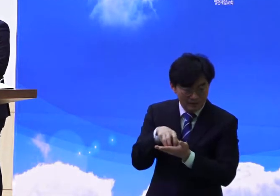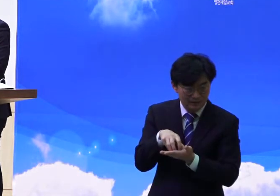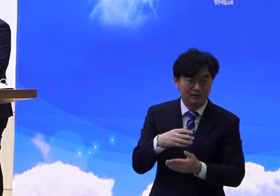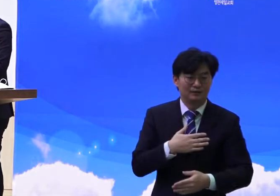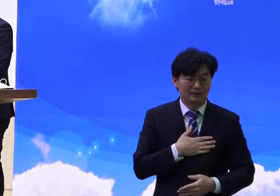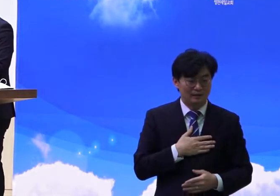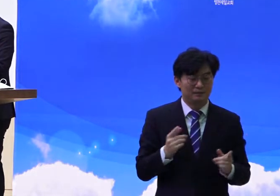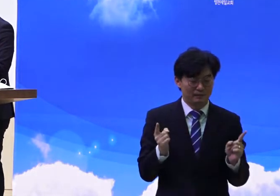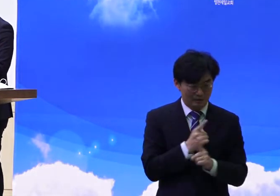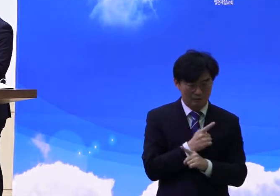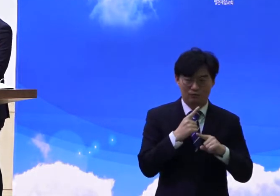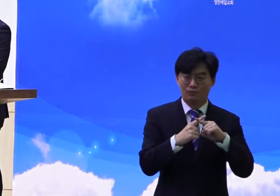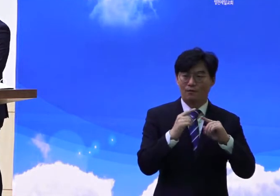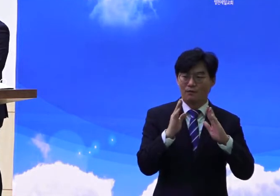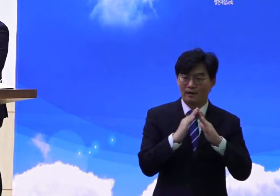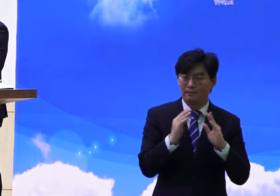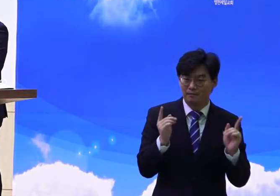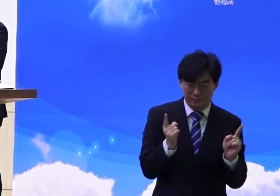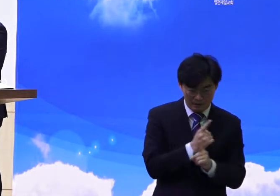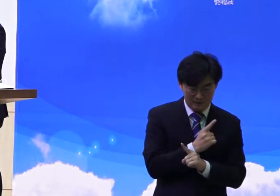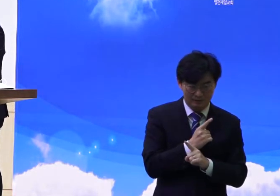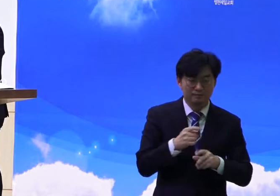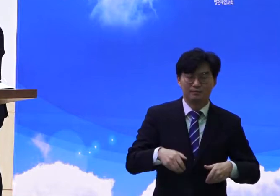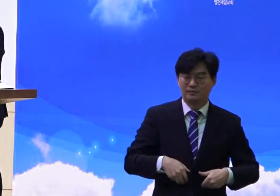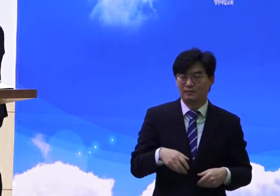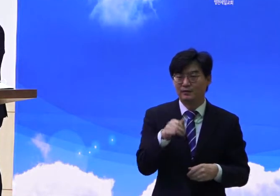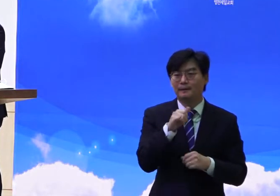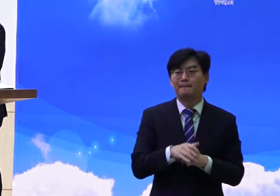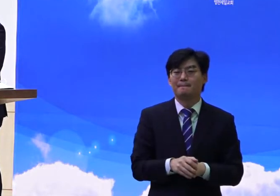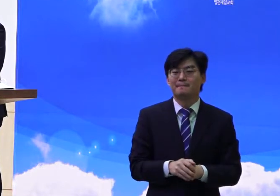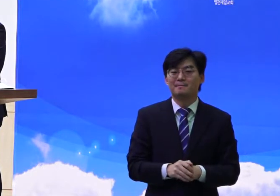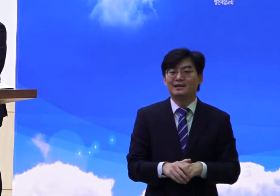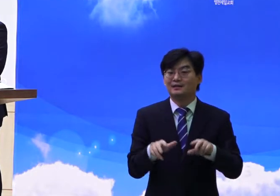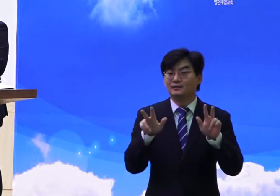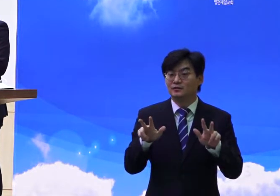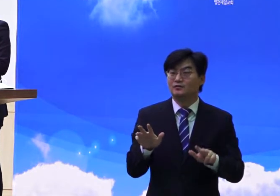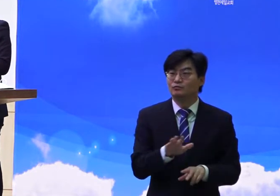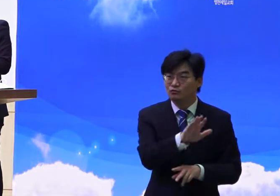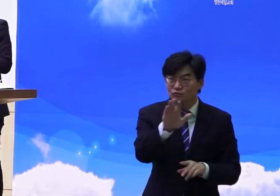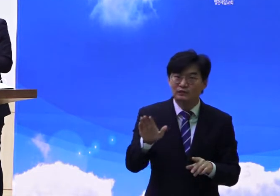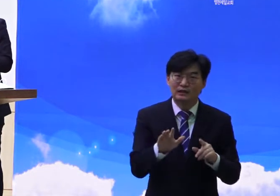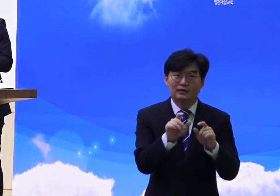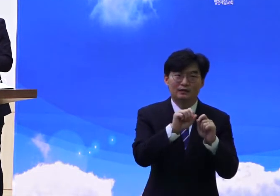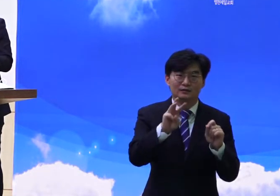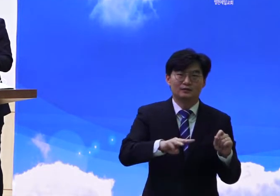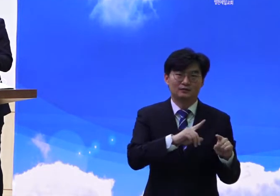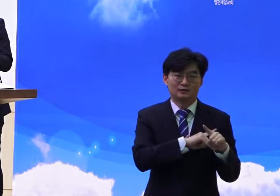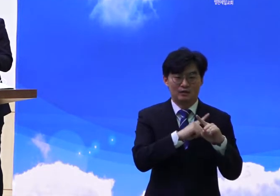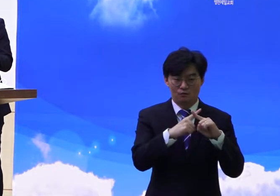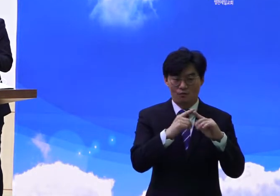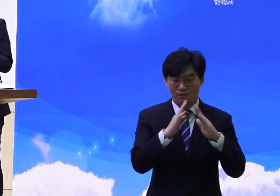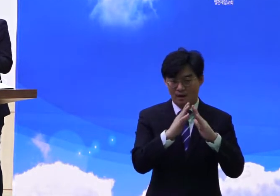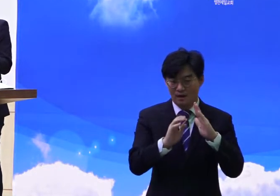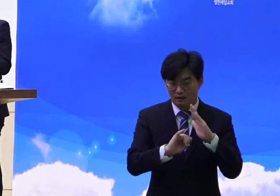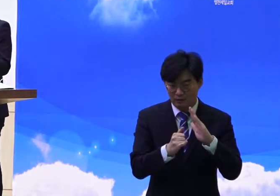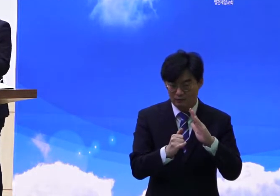사명이 변하지 않았습니다. 오늘 이 시대를 살고 있는 영천제일의 가족들,